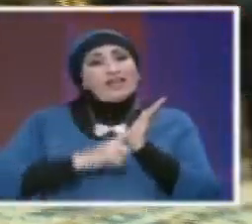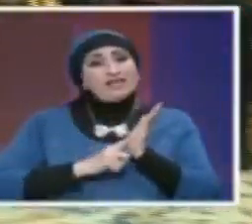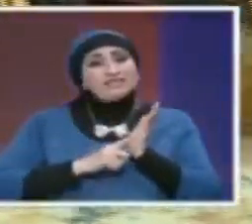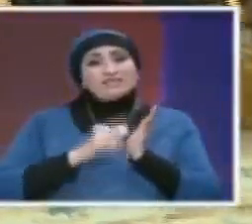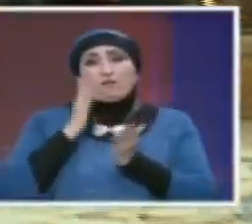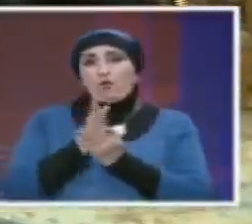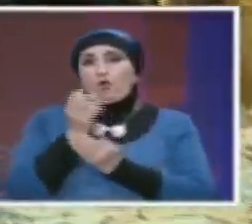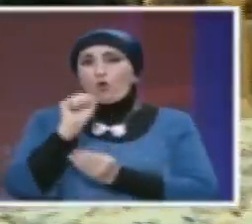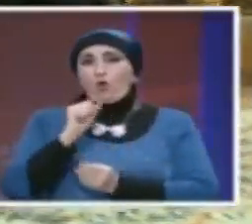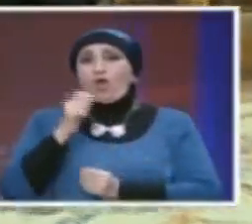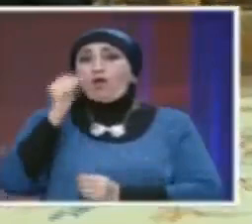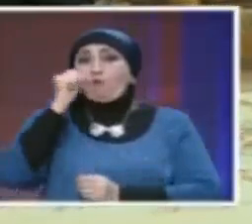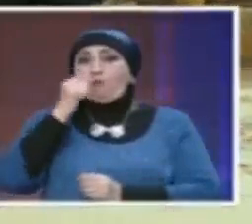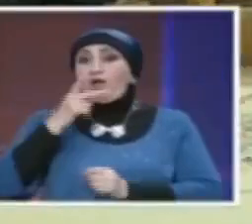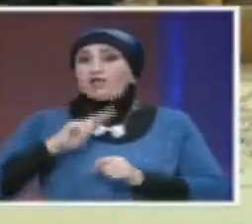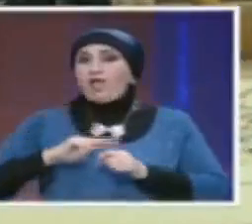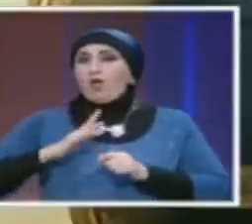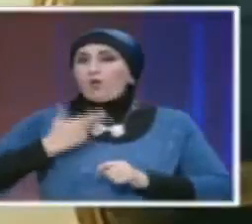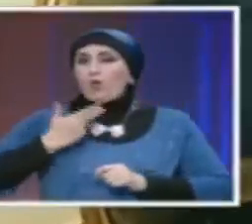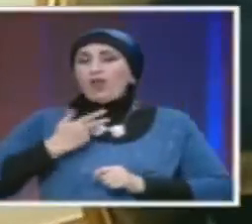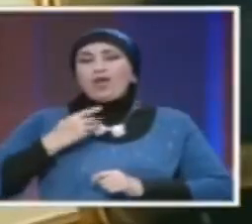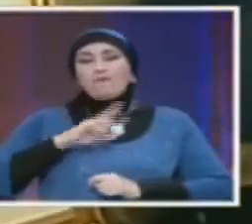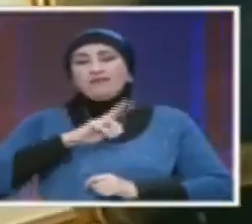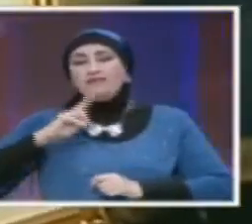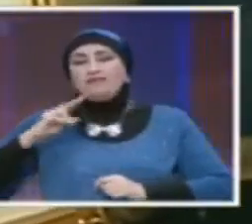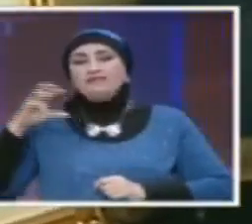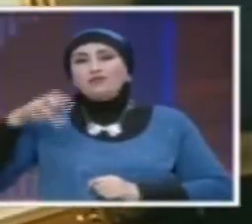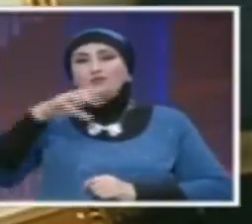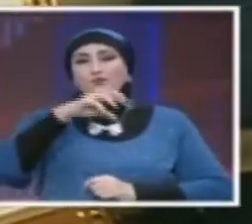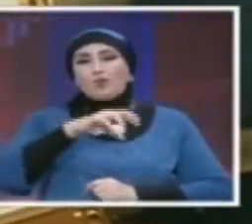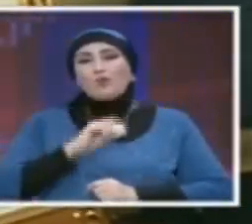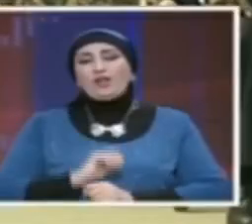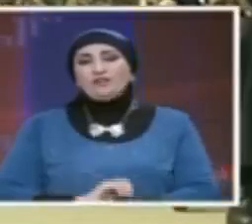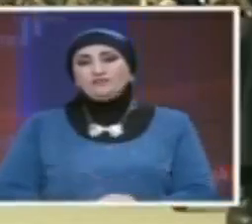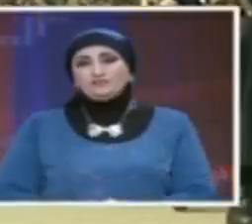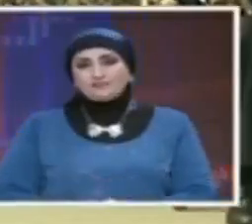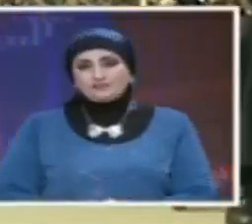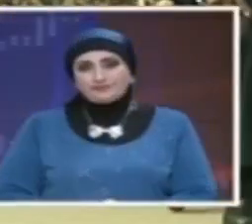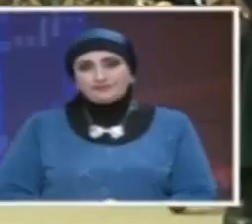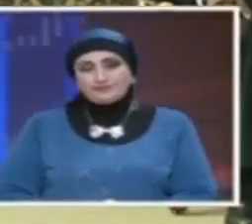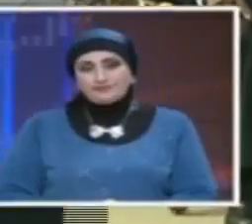يحفظ حقوقها المائية ويلبي طموحات الدول الأخرى.